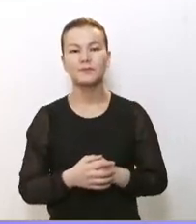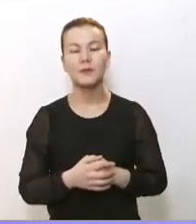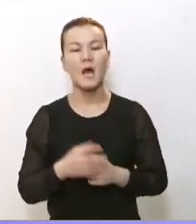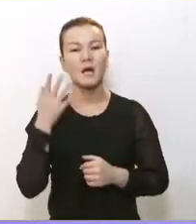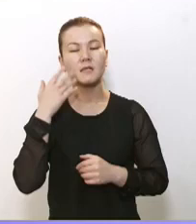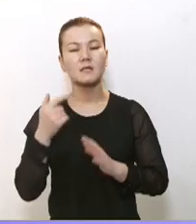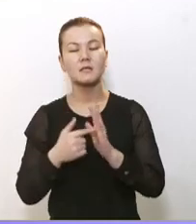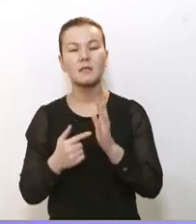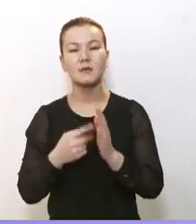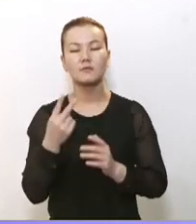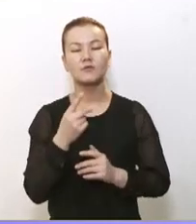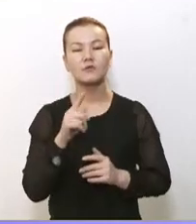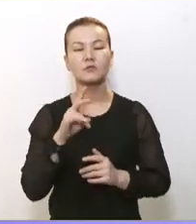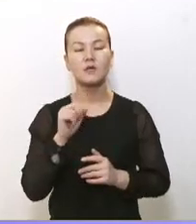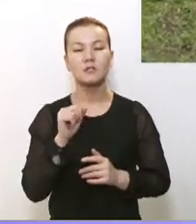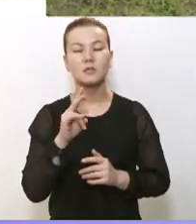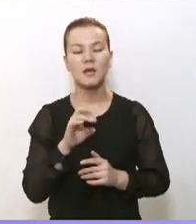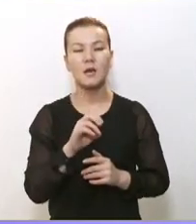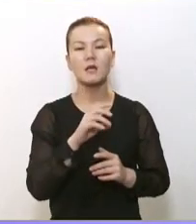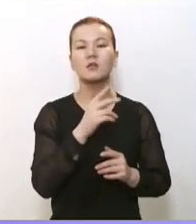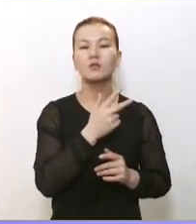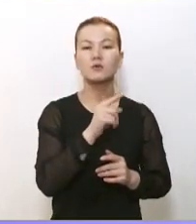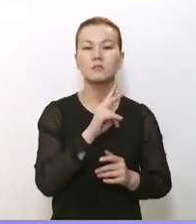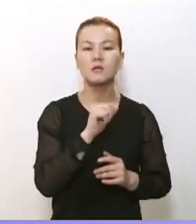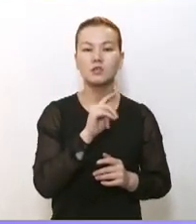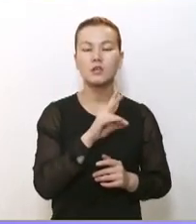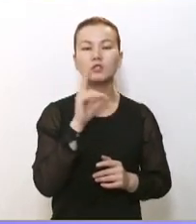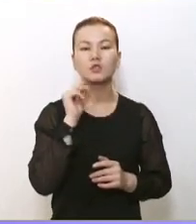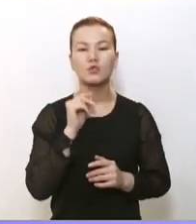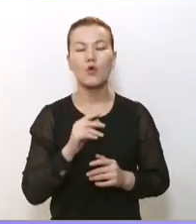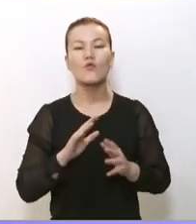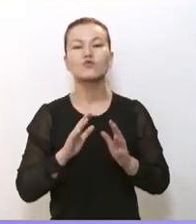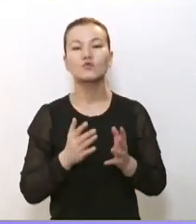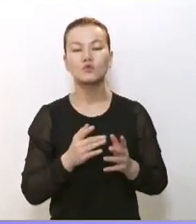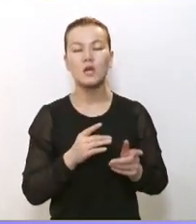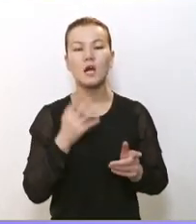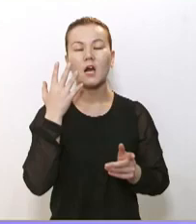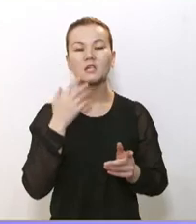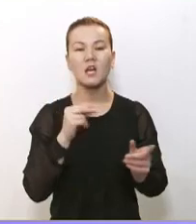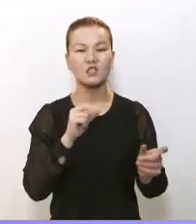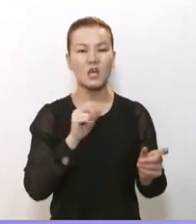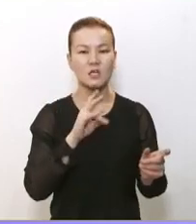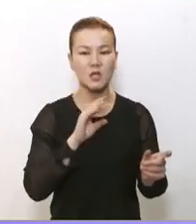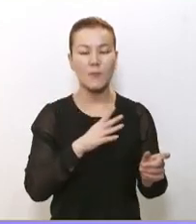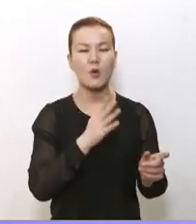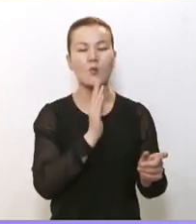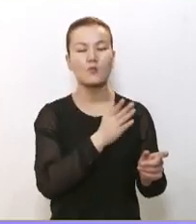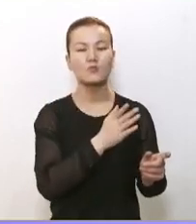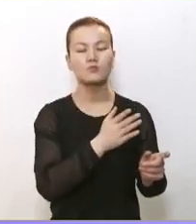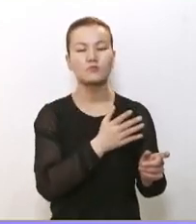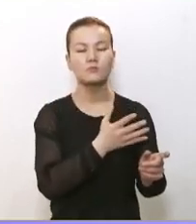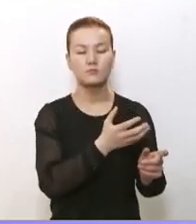При делении на двух- и трехзначное число в случаях, когда в частном получается